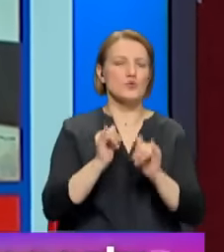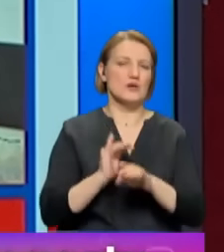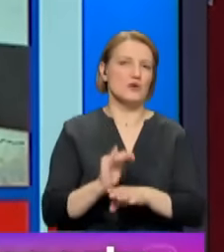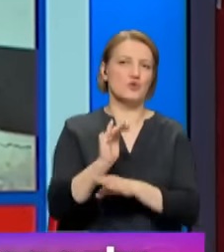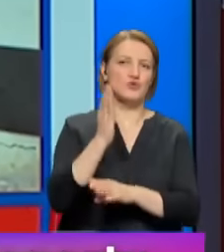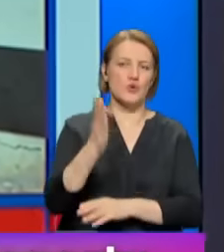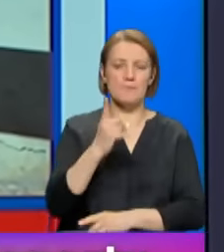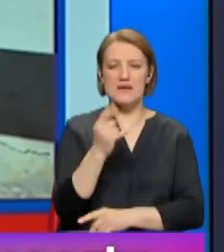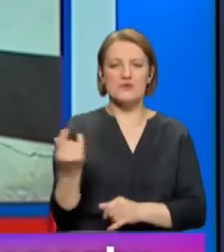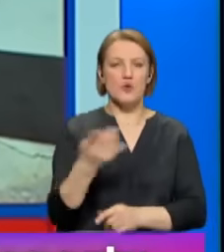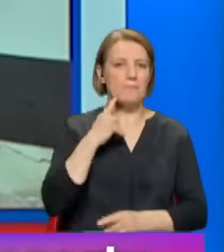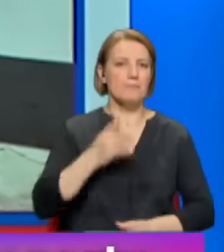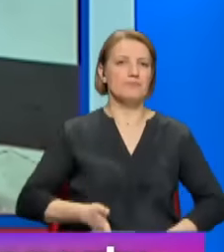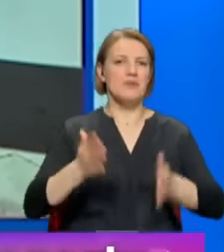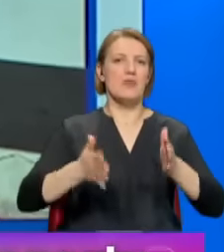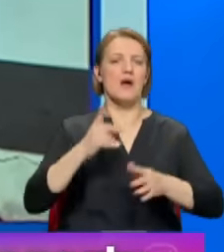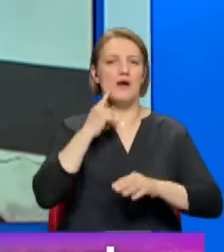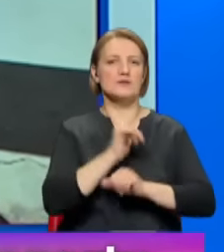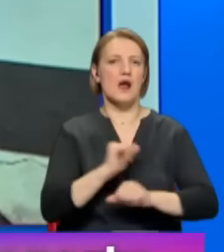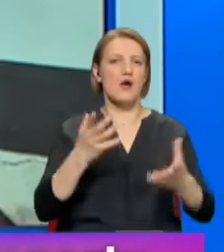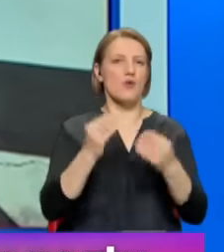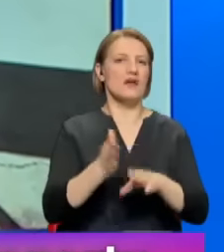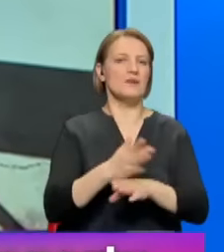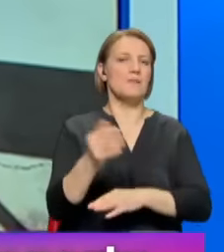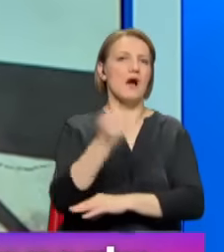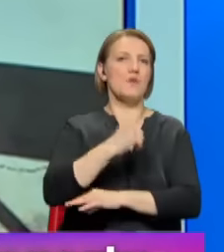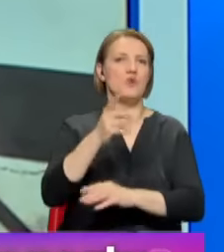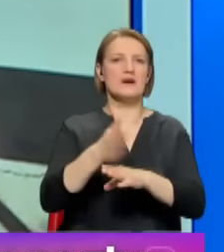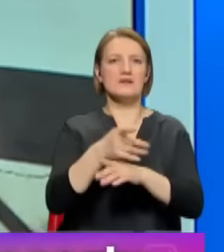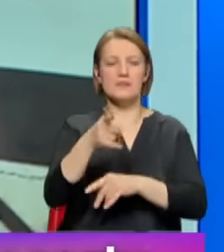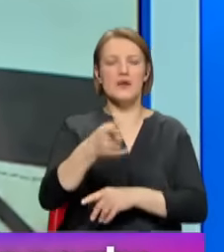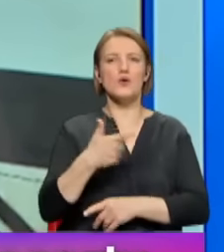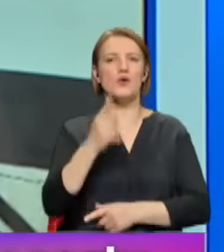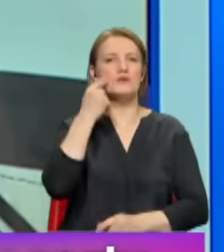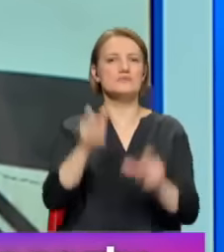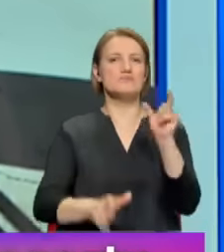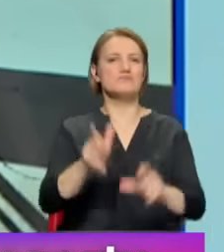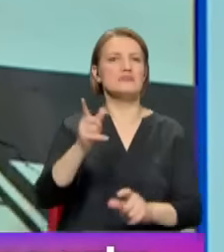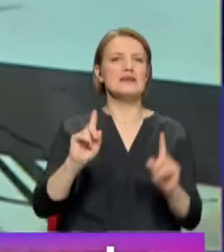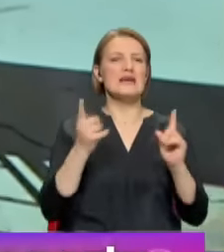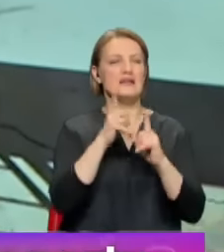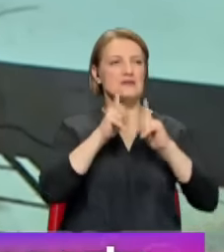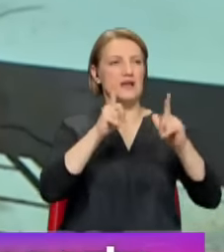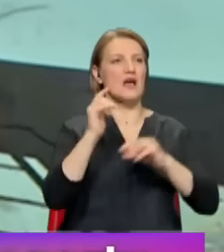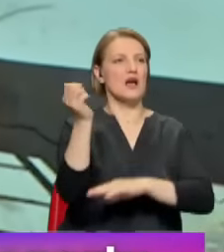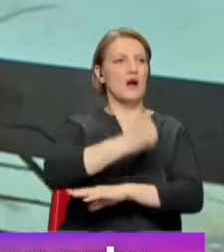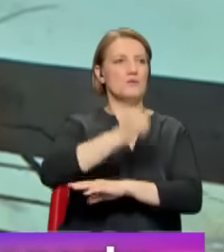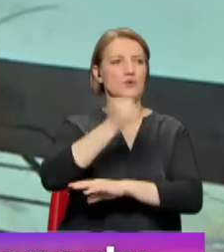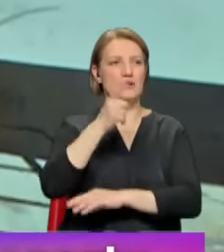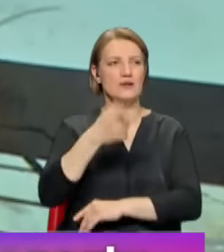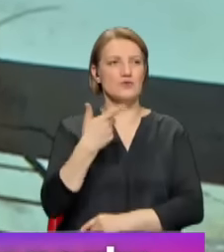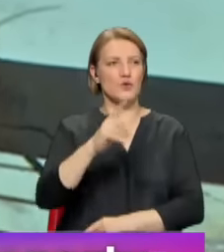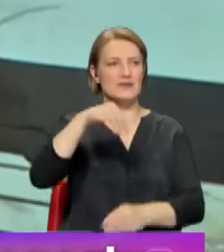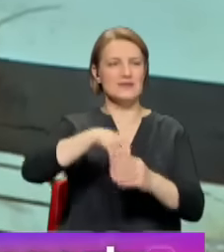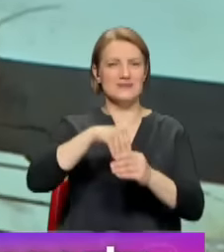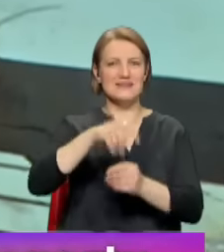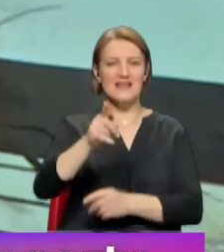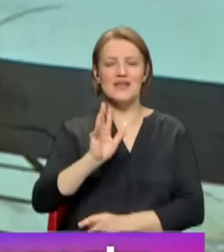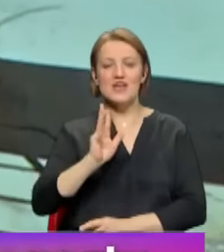Köyde birçok binada hasara yol açan kamyonlar nedeniyle köylüler yetkililere seslenerek kamyonların köyün